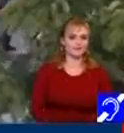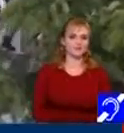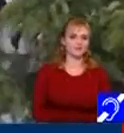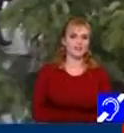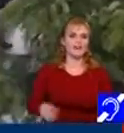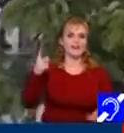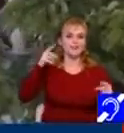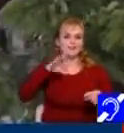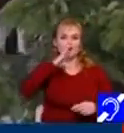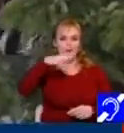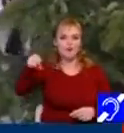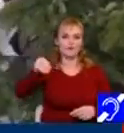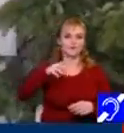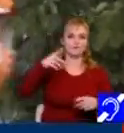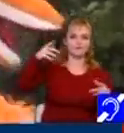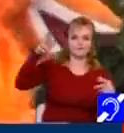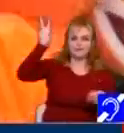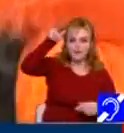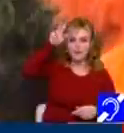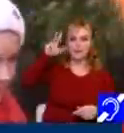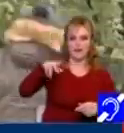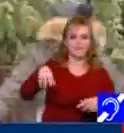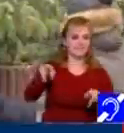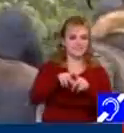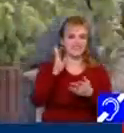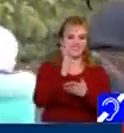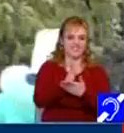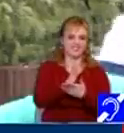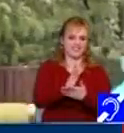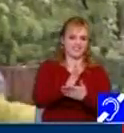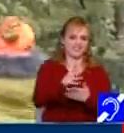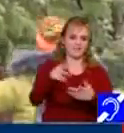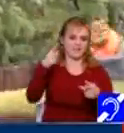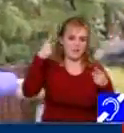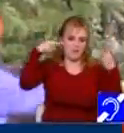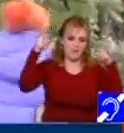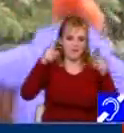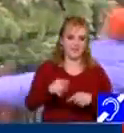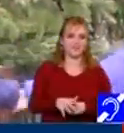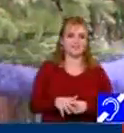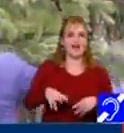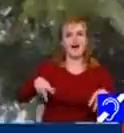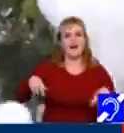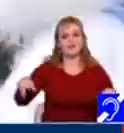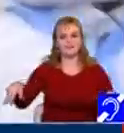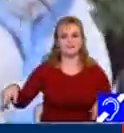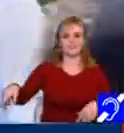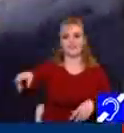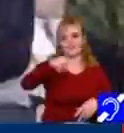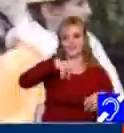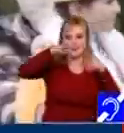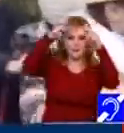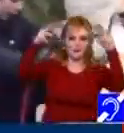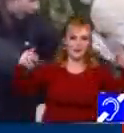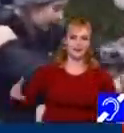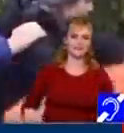Eroii din povești, vulpea, iepurașul, lupul au fost cei care au încântat micii participanți la sărbătoare. Au dansat, au recitat poezii și urături, iar pentru asta